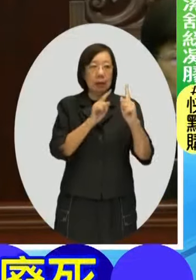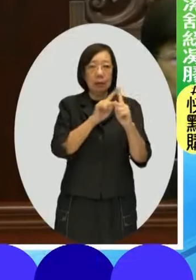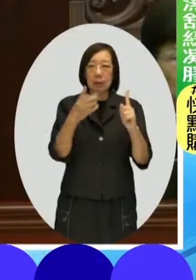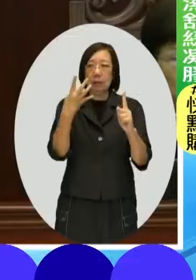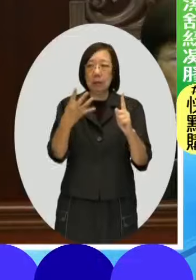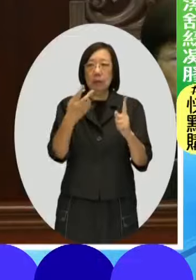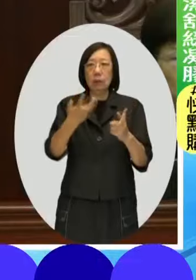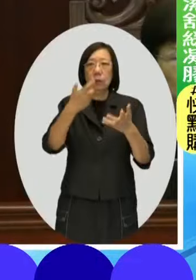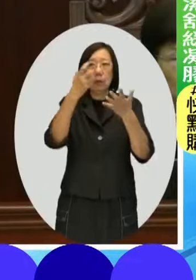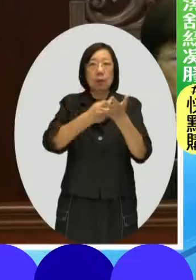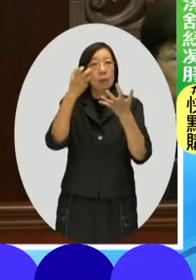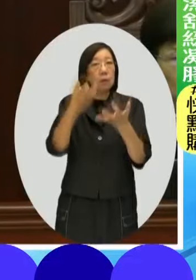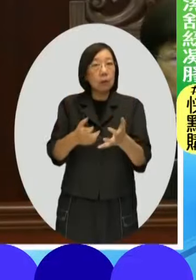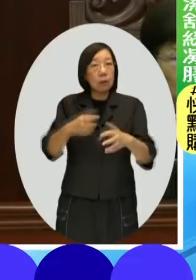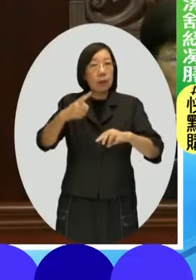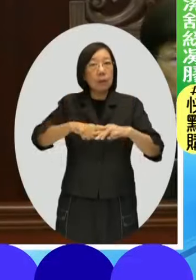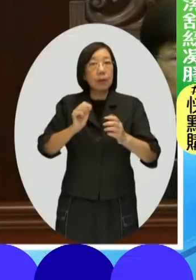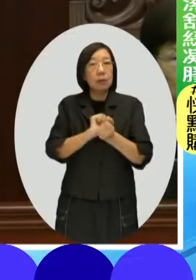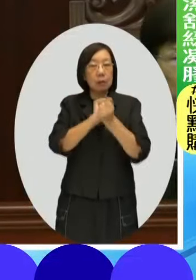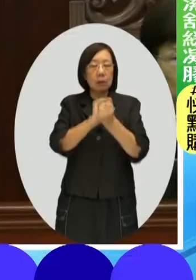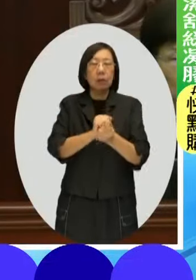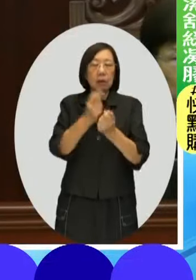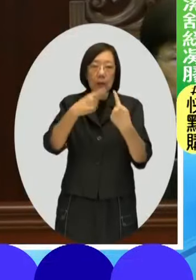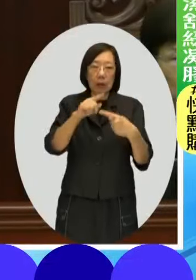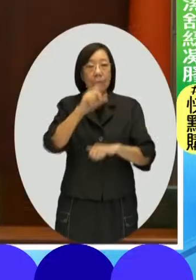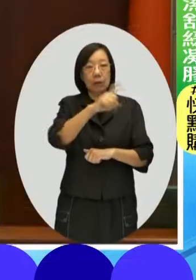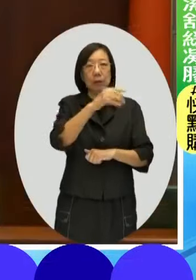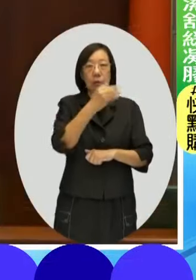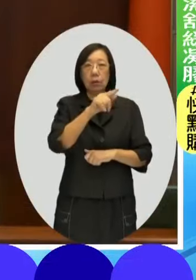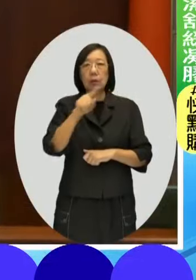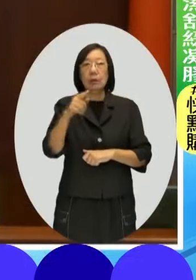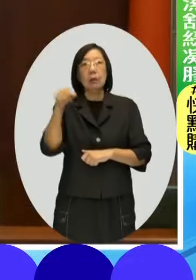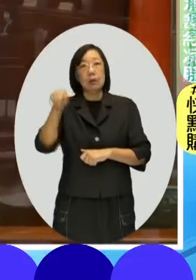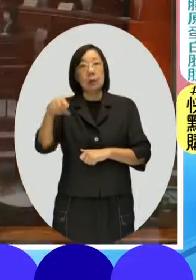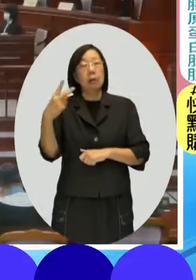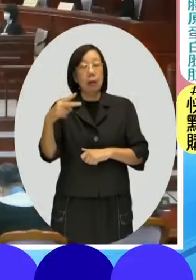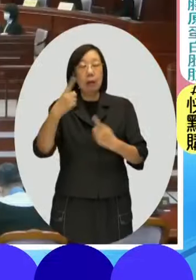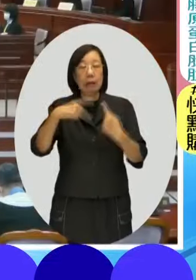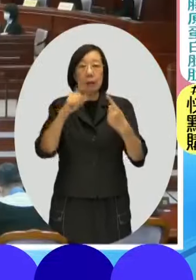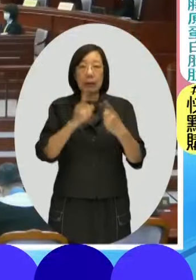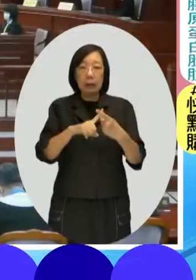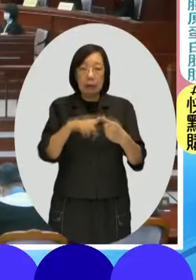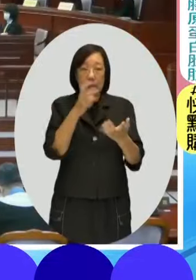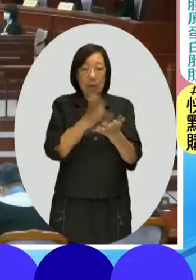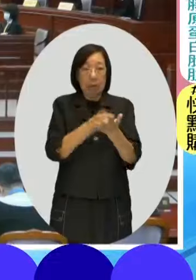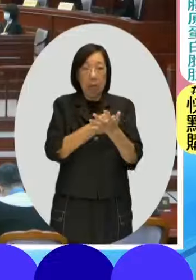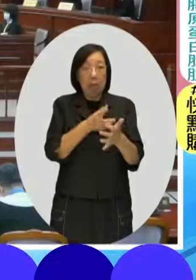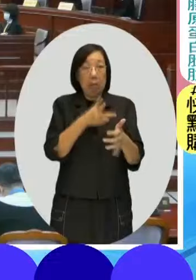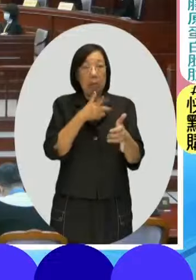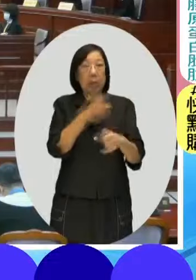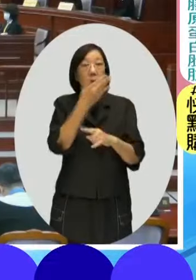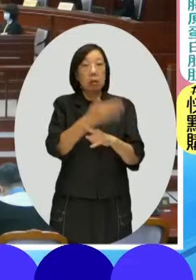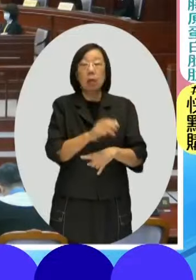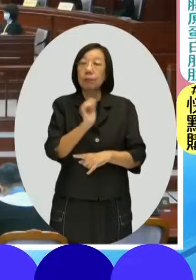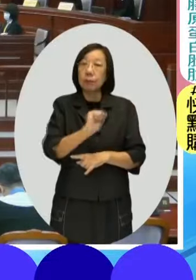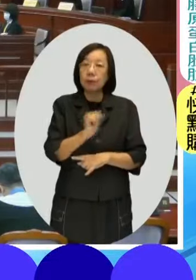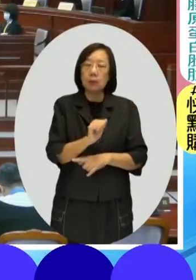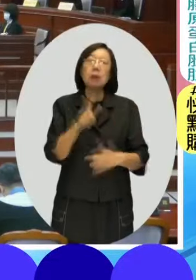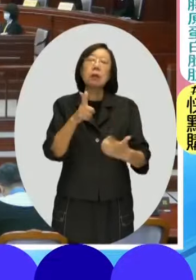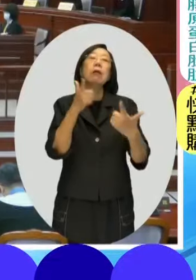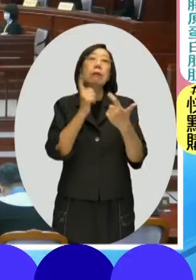如果你是一个杀人犯，你怎么样才可以躲避死刑？因为我前两天才刚好做了这支影片，欢迎大家可以上网搜